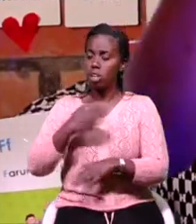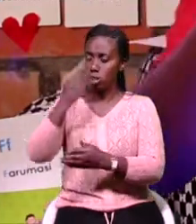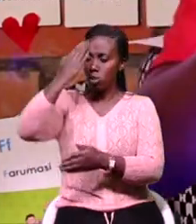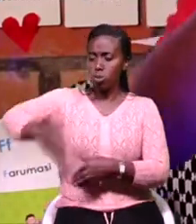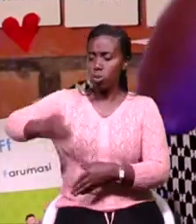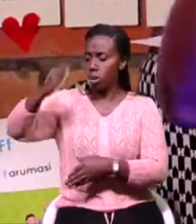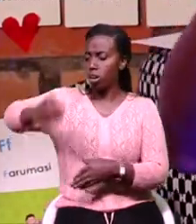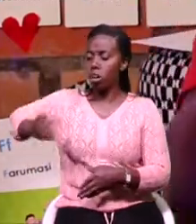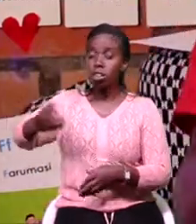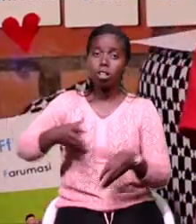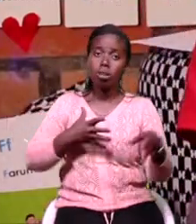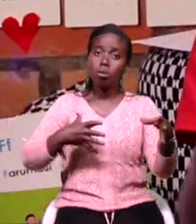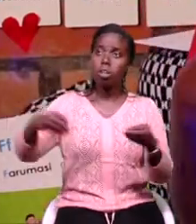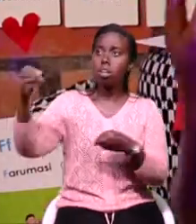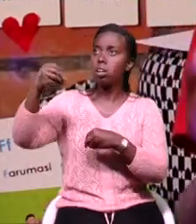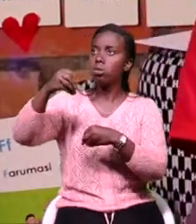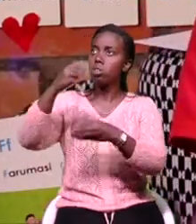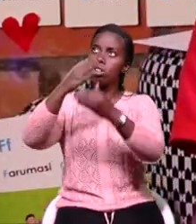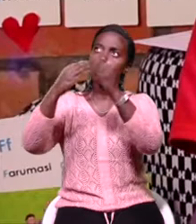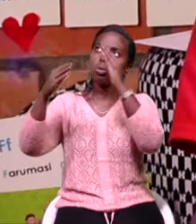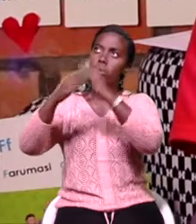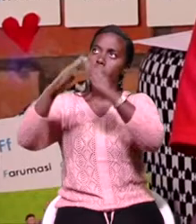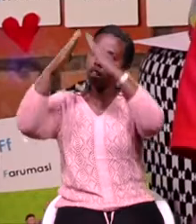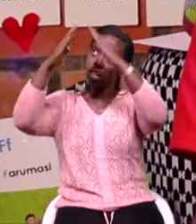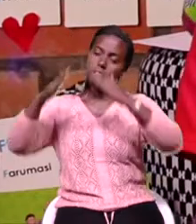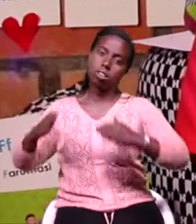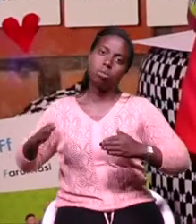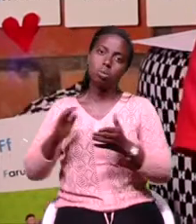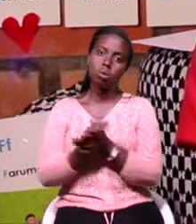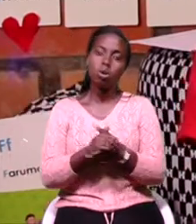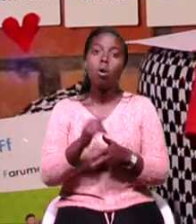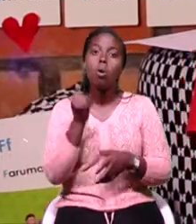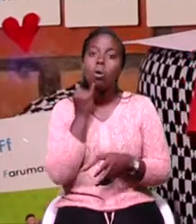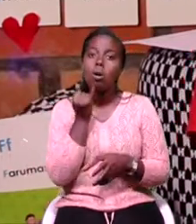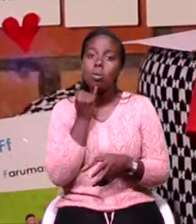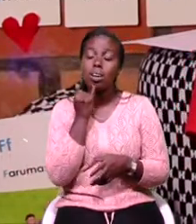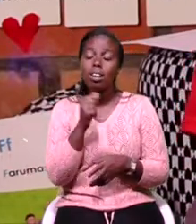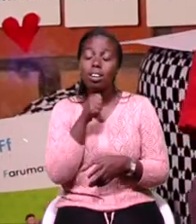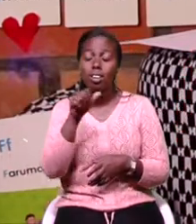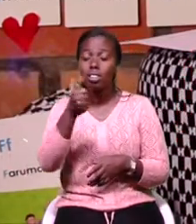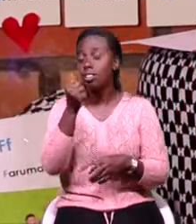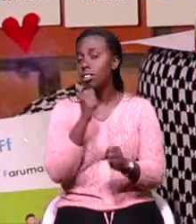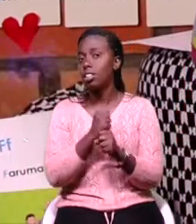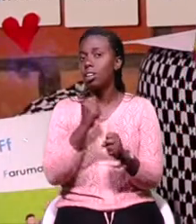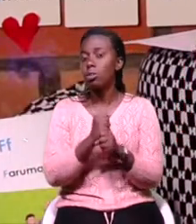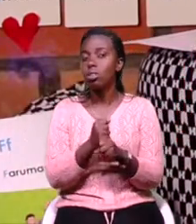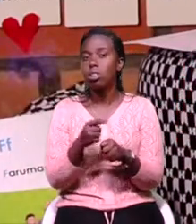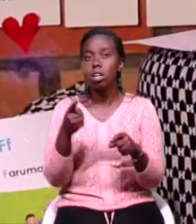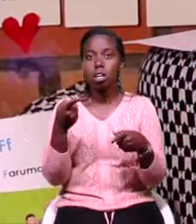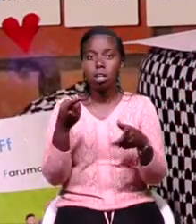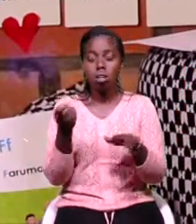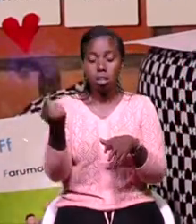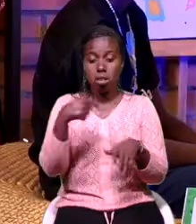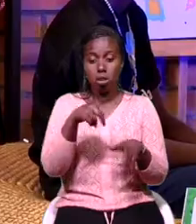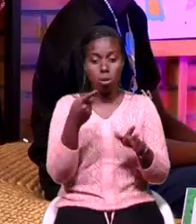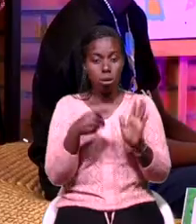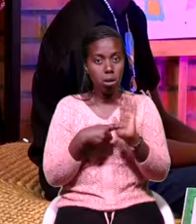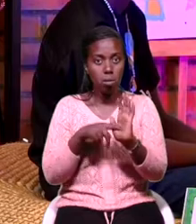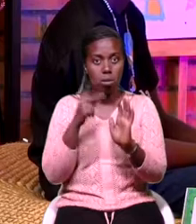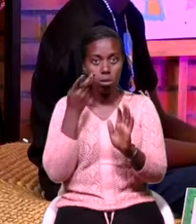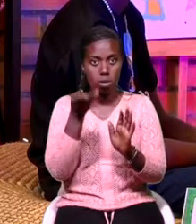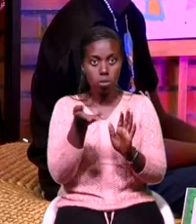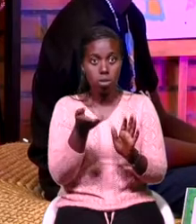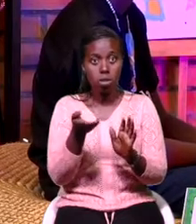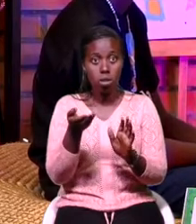uyakate uyajyane ugende wubake inzu nuko wa mwana nta kindi yakoze dore nguko uko yagarutse angana arurira